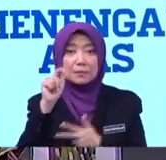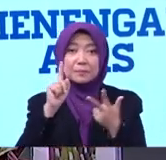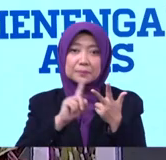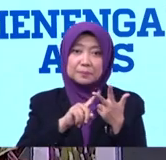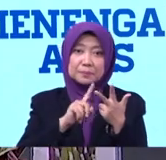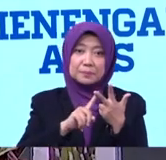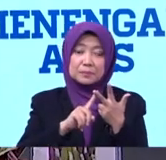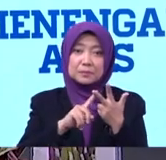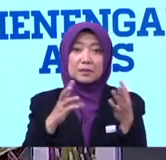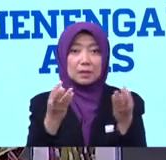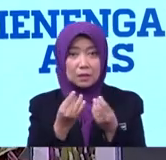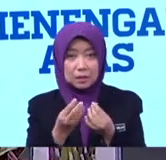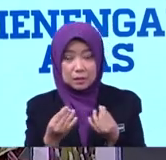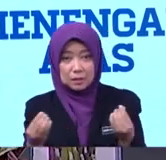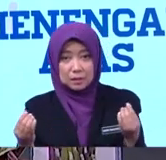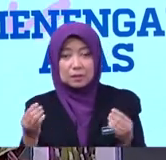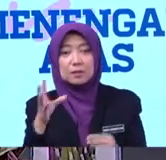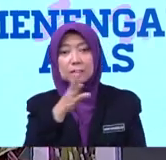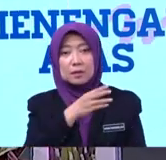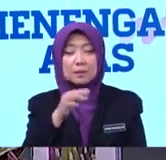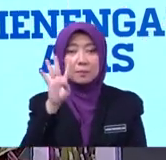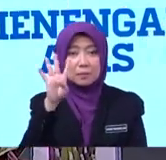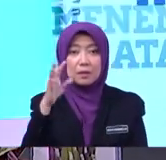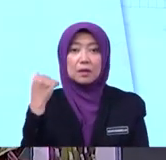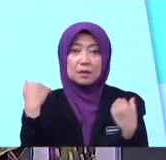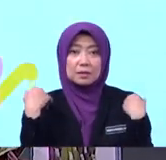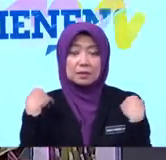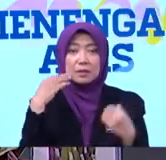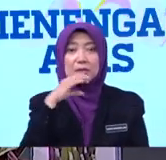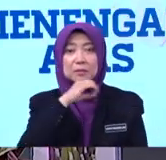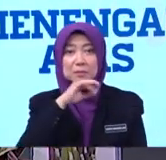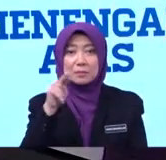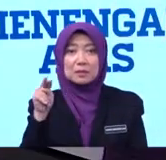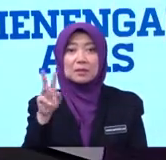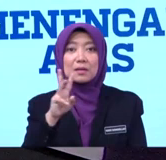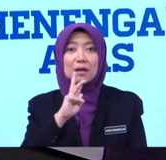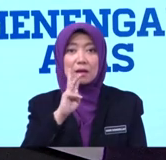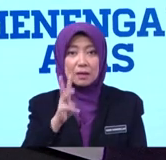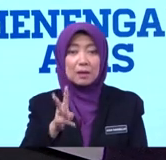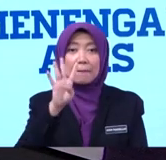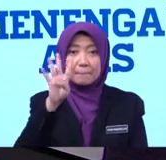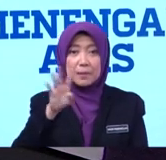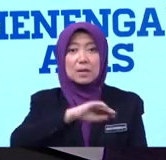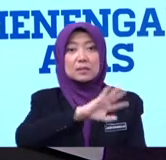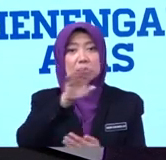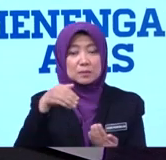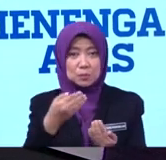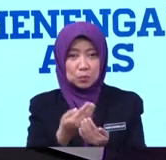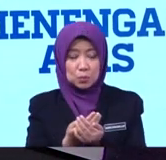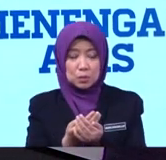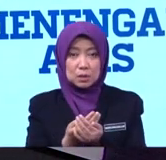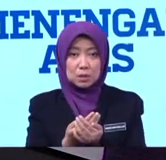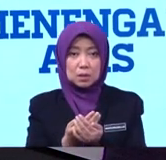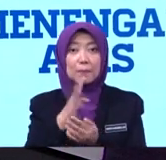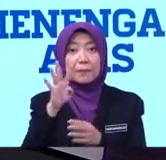kita ada pencemaran tanah yang keempat kita ada pencemaran air Cikgu ada empat guys semuanya tidak ada empat